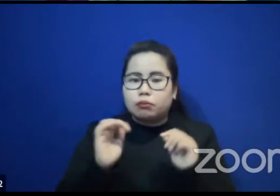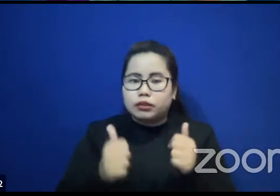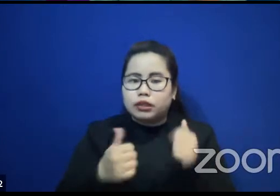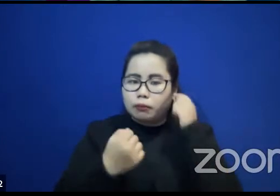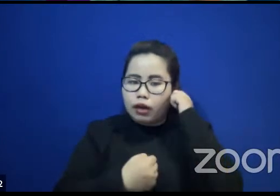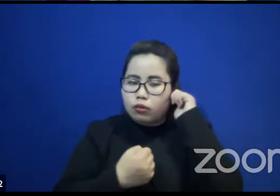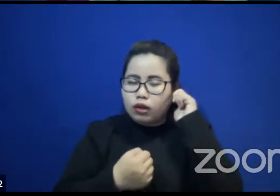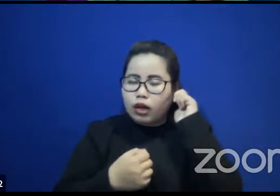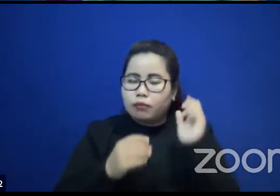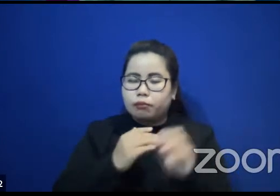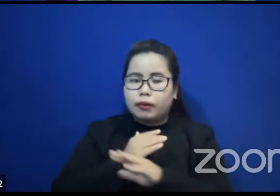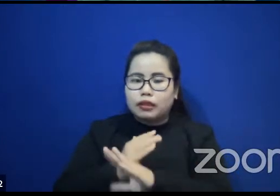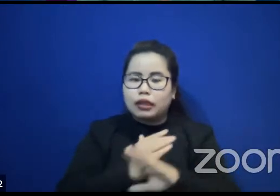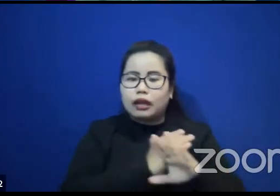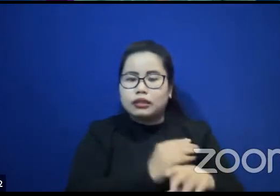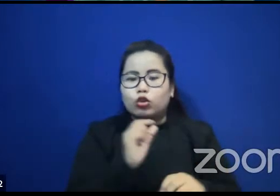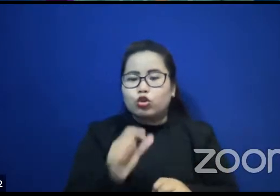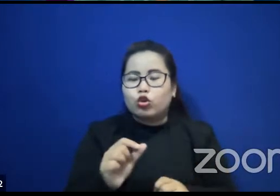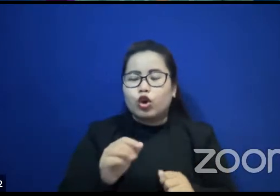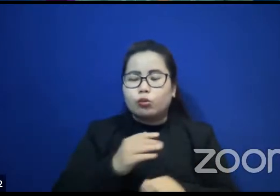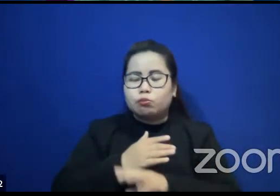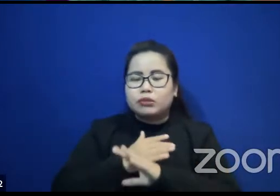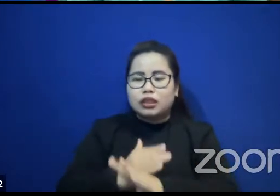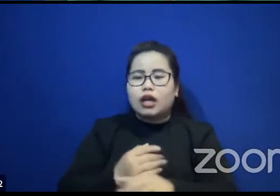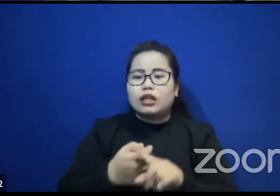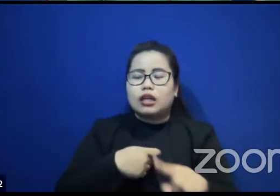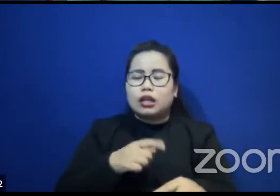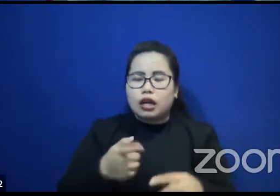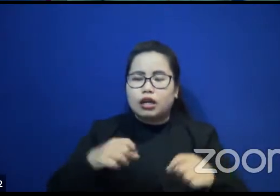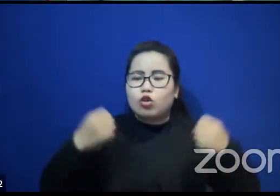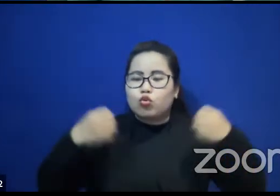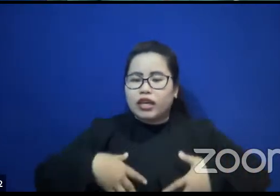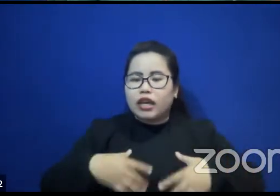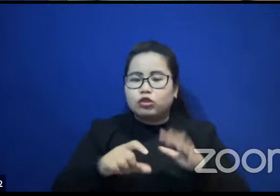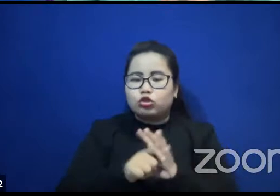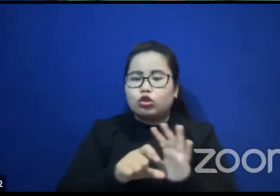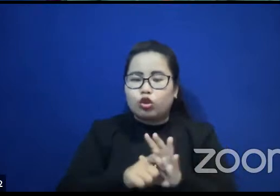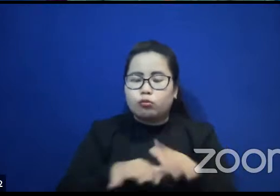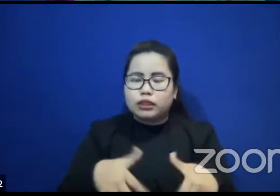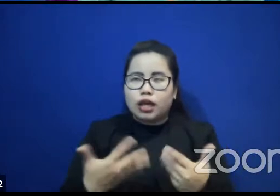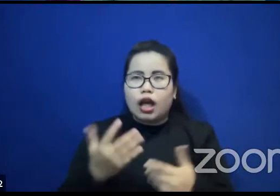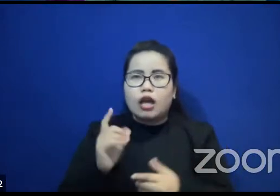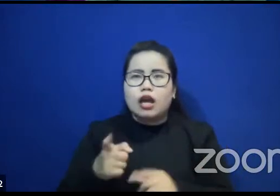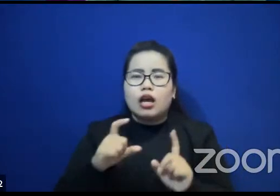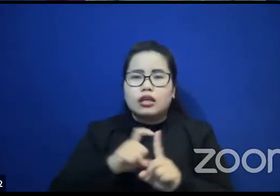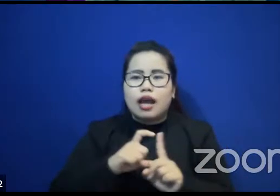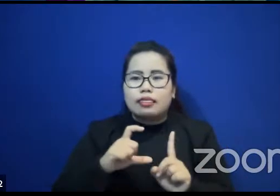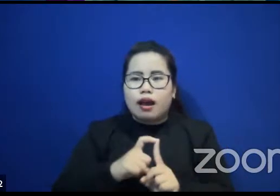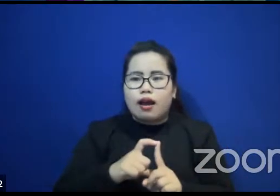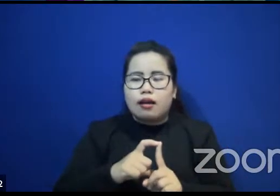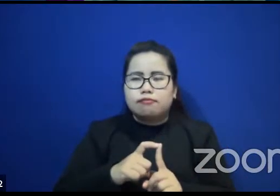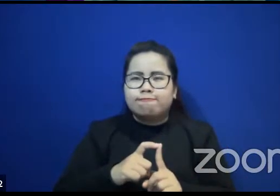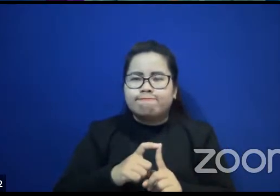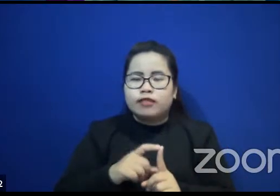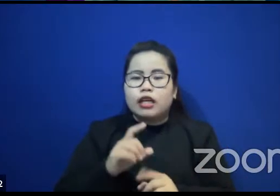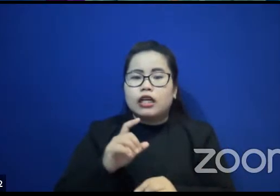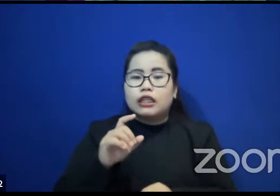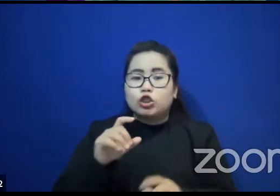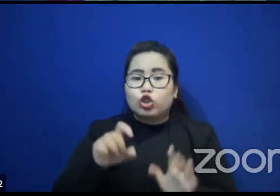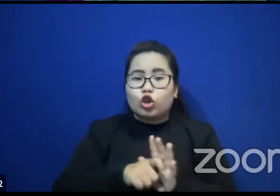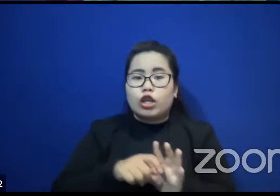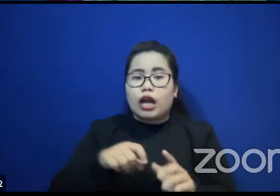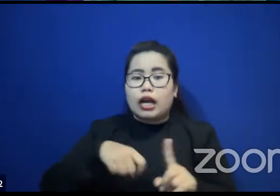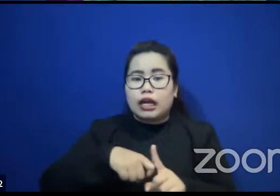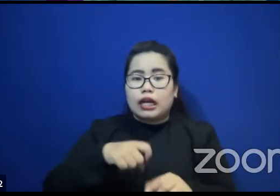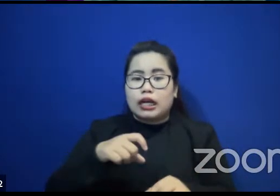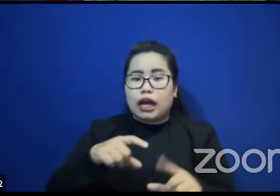langkah-langkah mitigasi untuk mencegah terjadinya kerugian setelah misalnya data satu garis ayah bocor itu